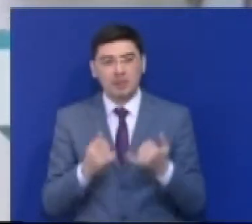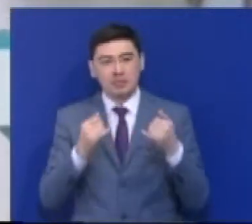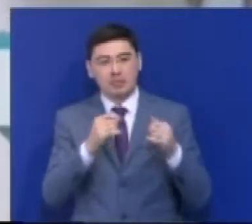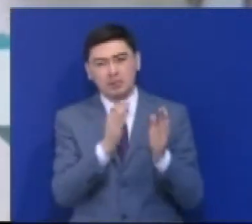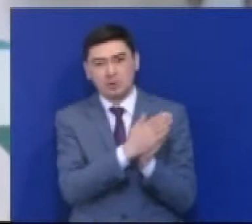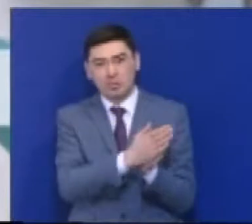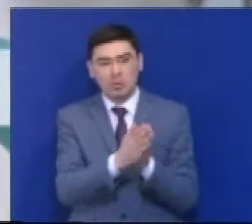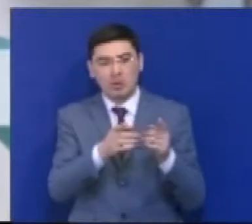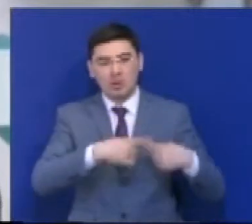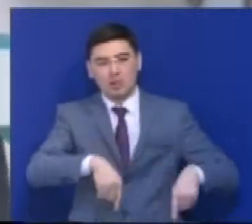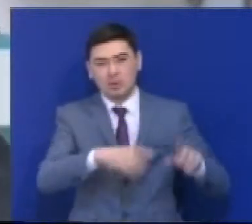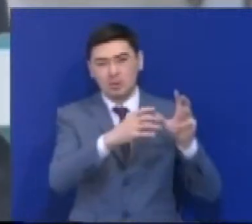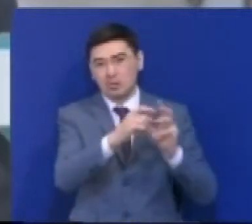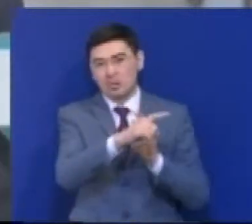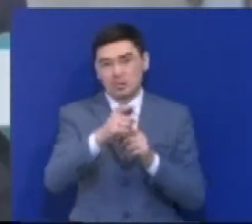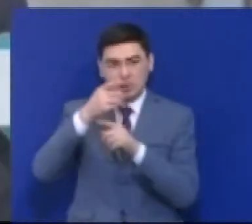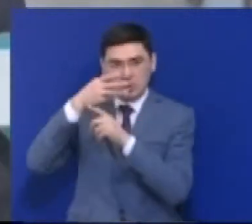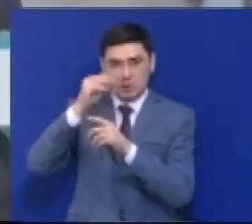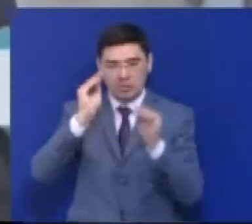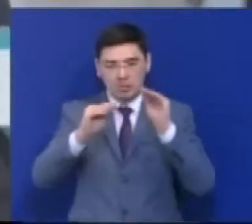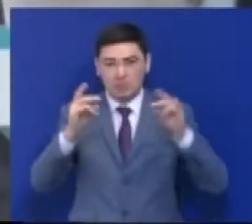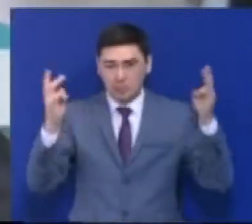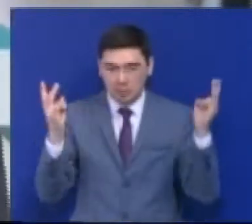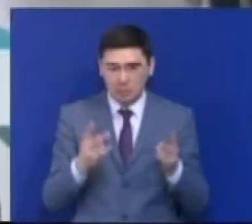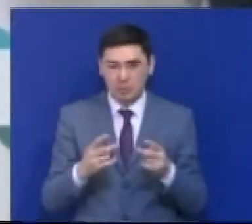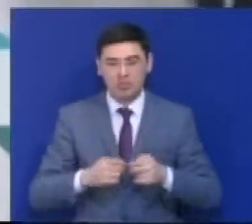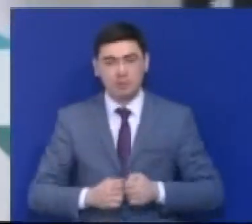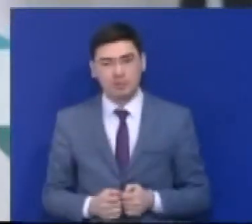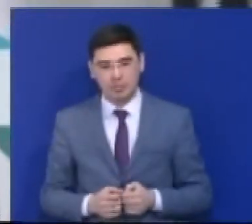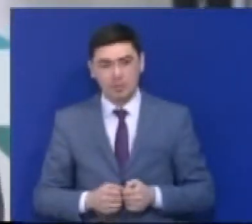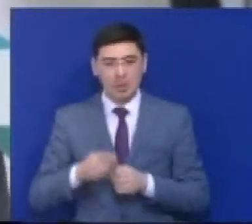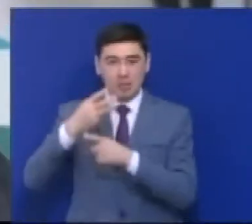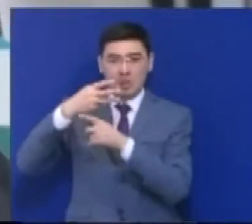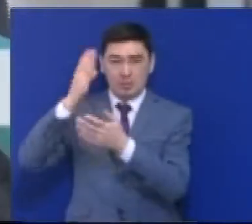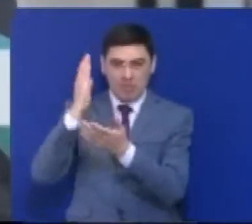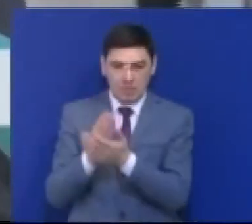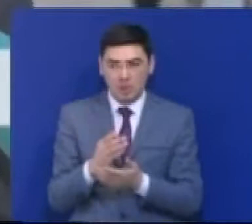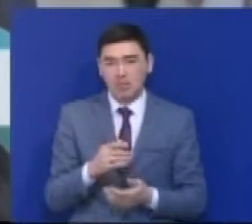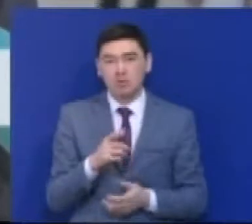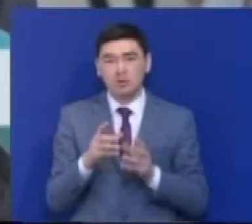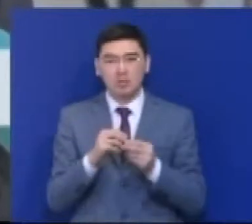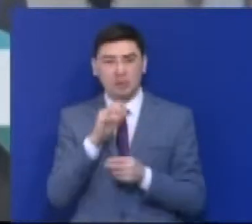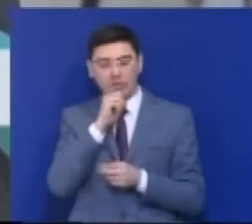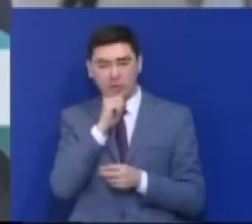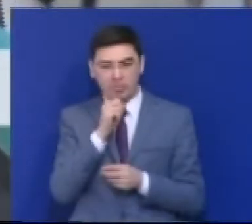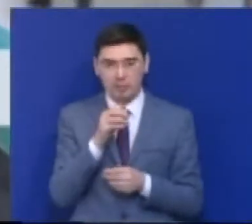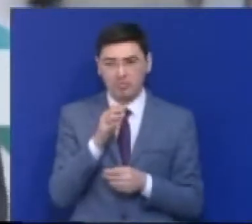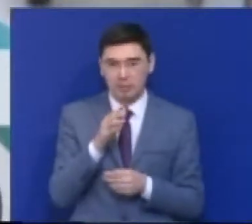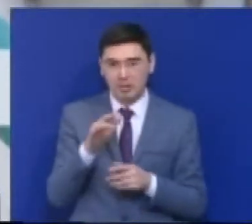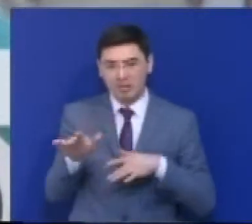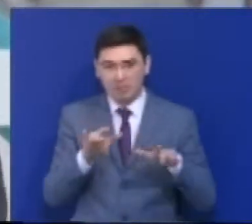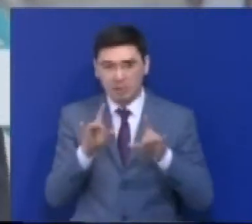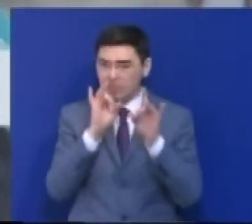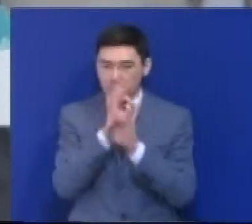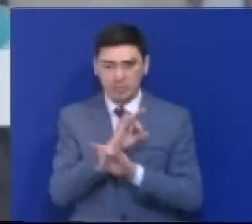камера орнату керектігін айтып жатырмыз. Онда қалта ұрылар тыйылар еді. Камера болса, олар ондай әрекетке бара алмайды. Бейне жазба арқылы